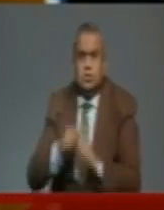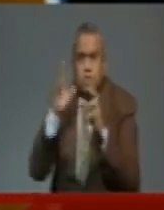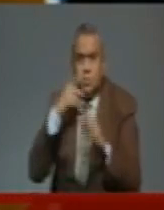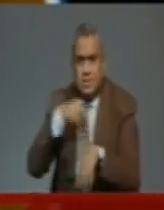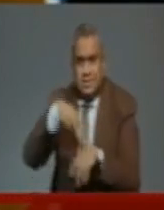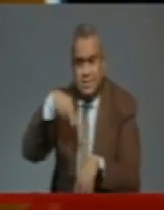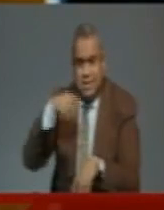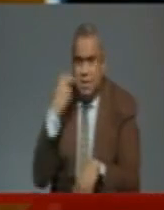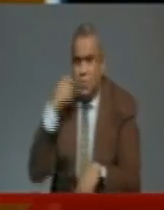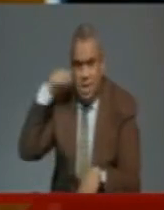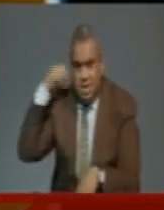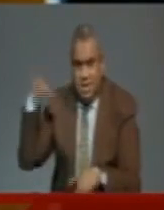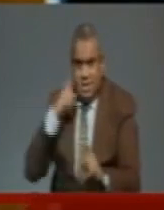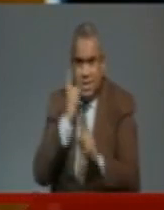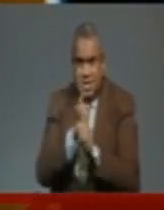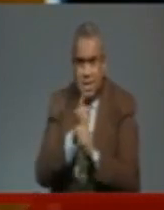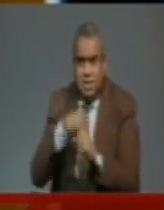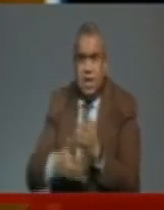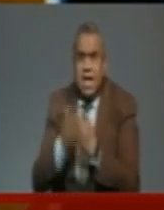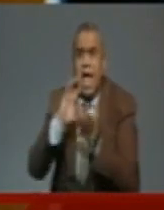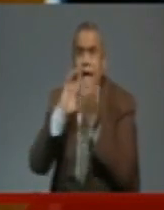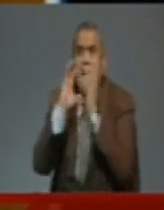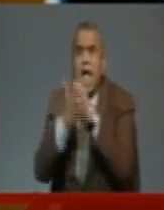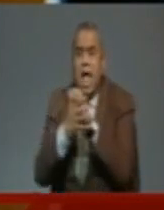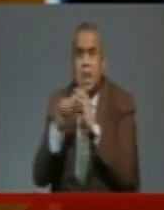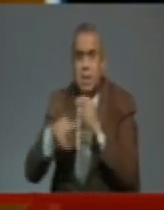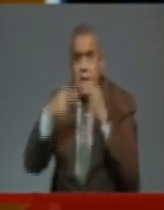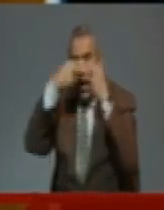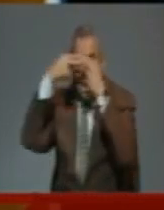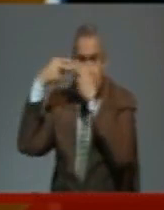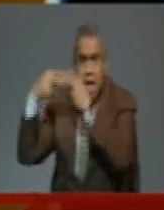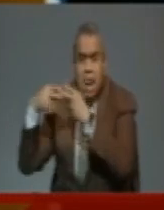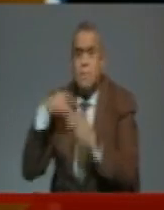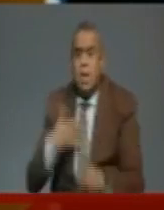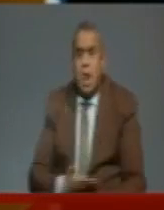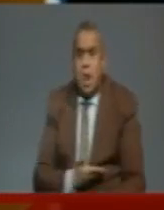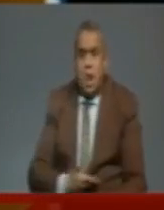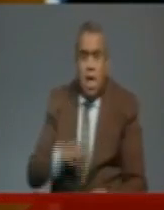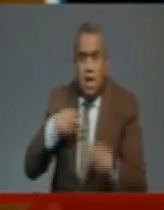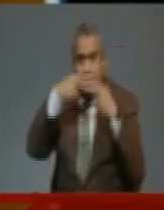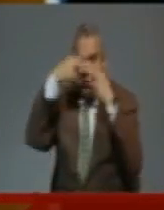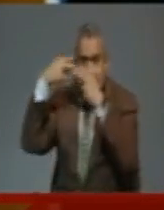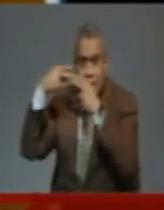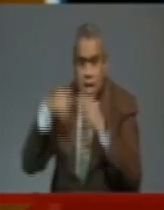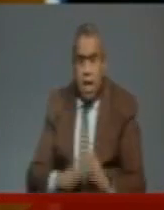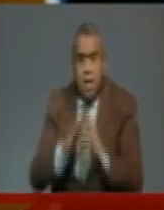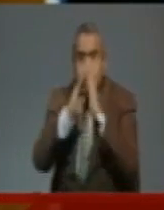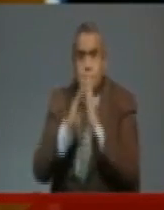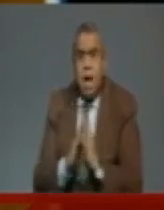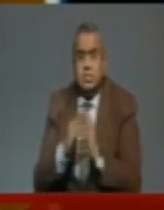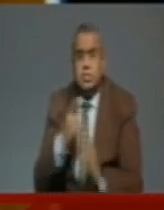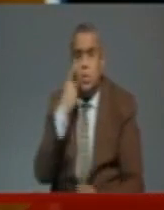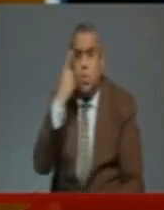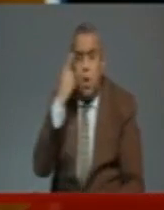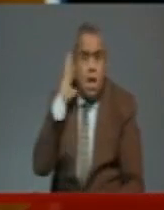لي كتير من دول العالم بتحلم وعندها طموحات، بس مصر الدولة الوحيدة اللي